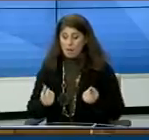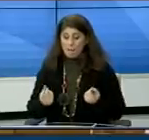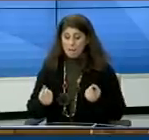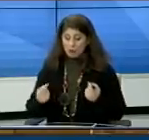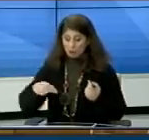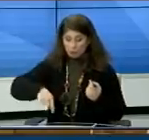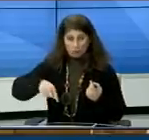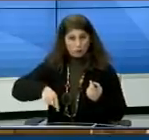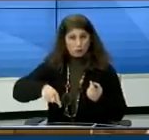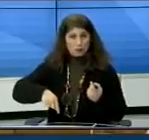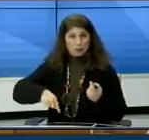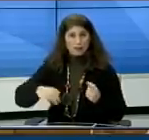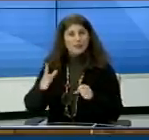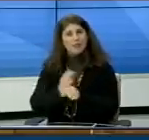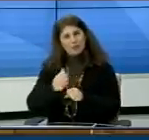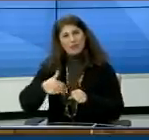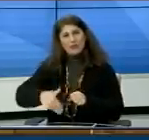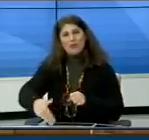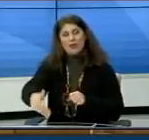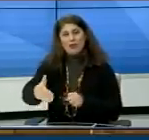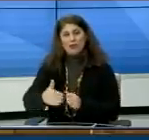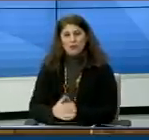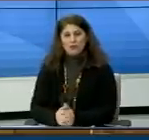του σήμερα και τις επιτυχίες του αύριο.